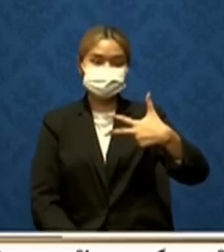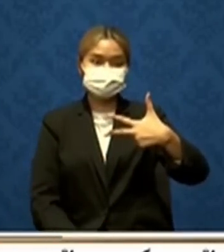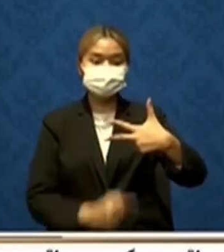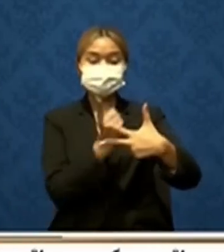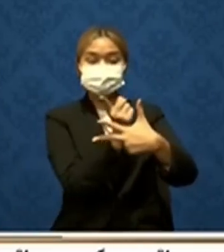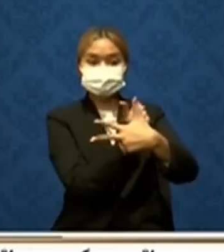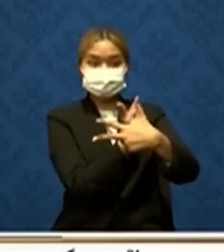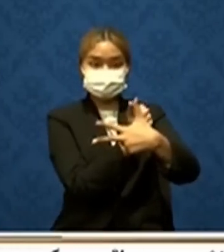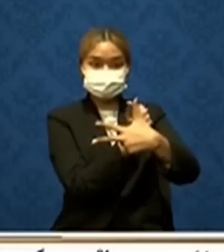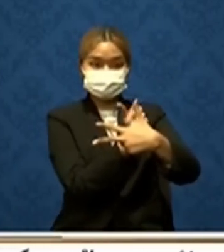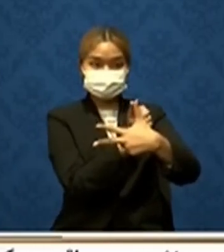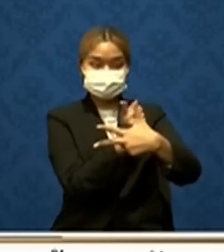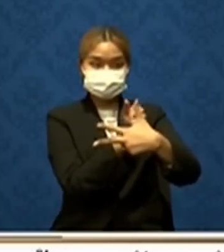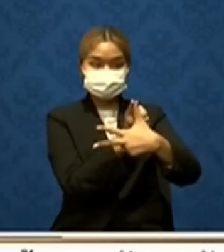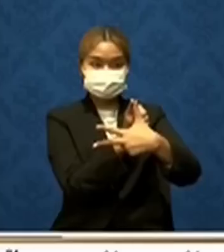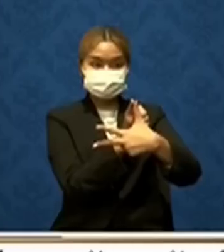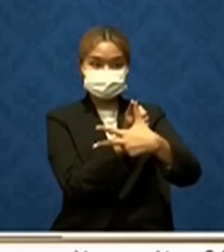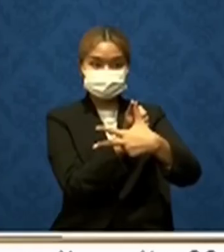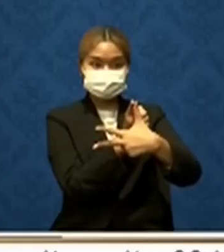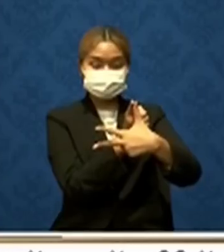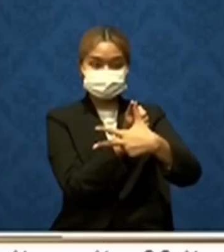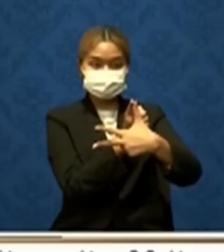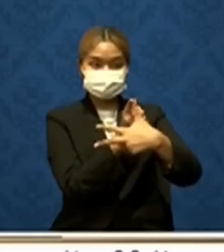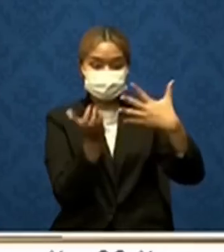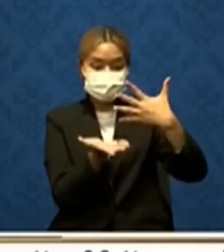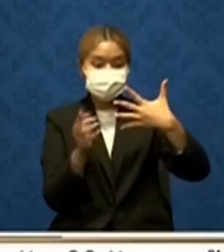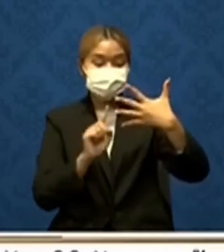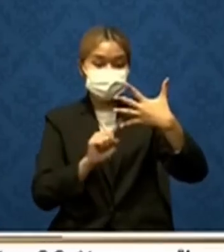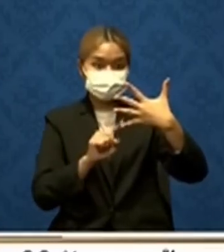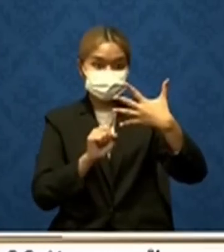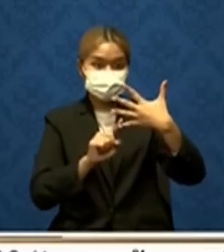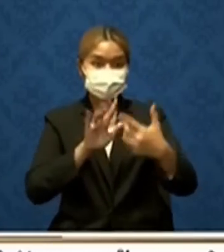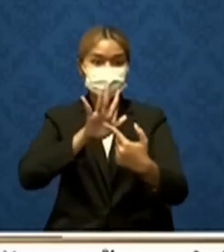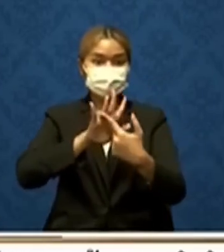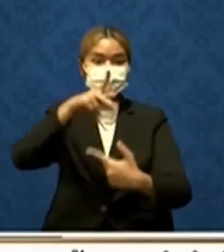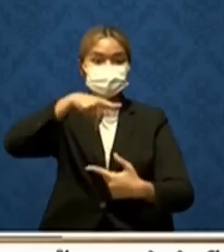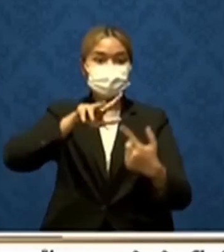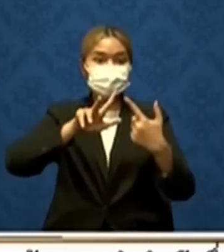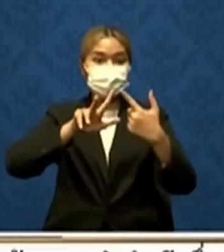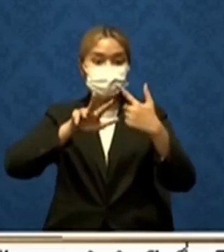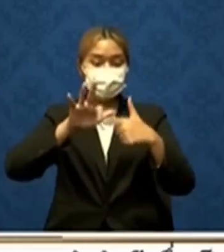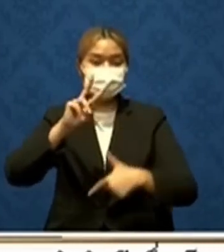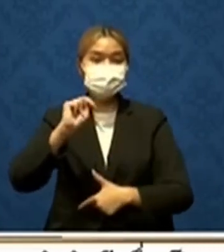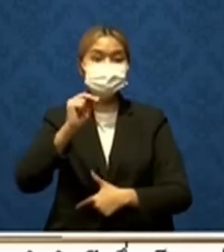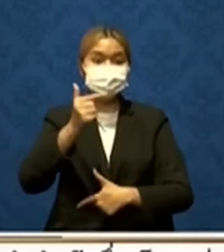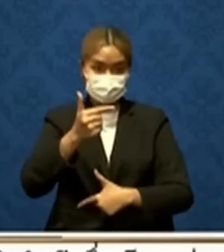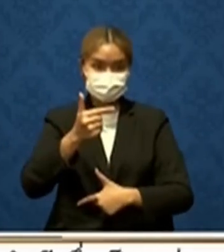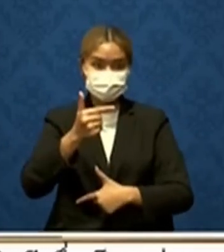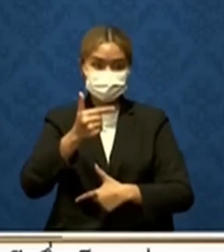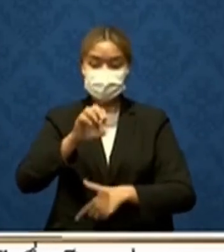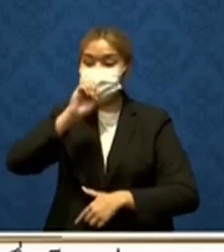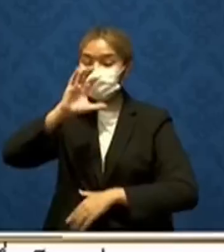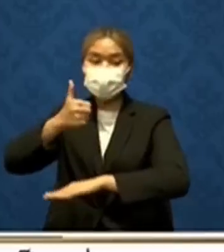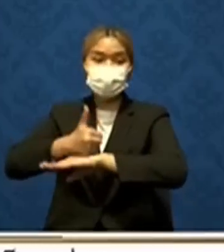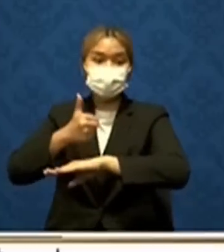หนึ่งคดีแพ่งกับอาญาผมสั่งการให้ผู้อำนวยการออกอส.คนใหม่